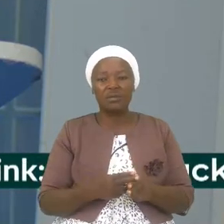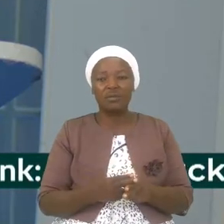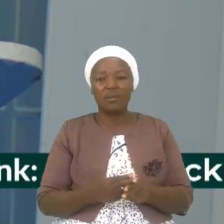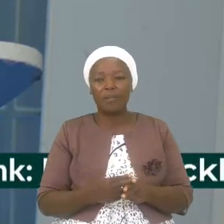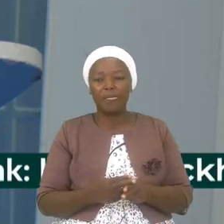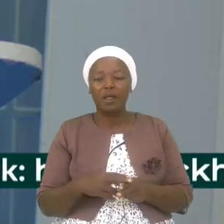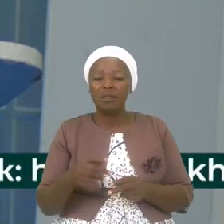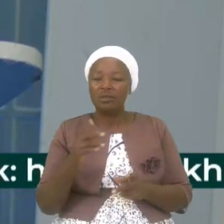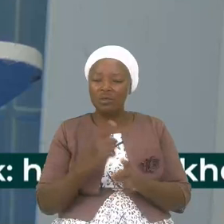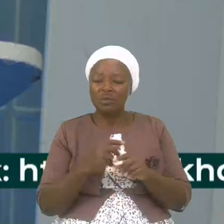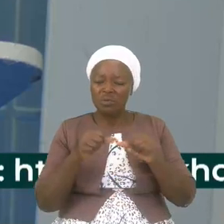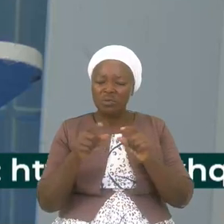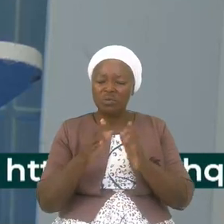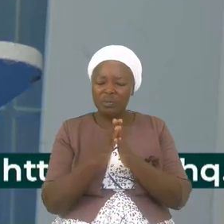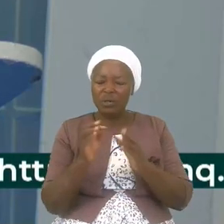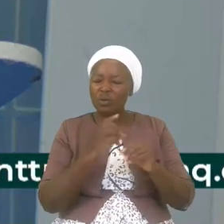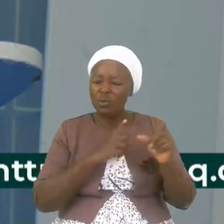Seigneur, me voici.